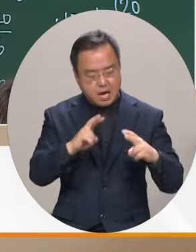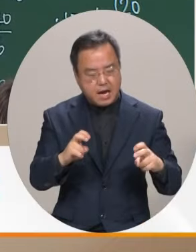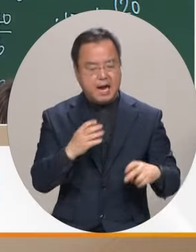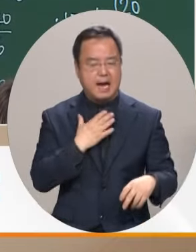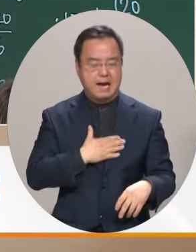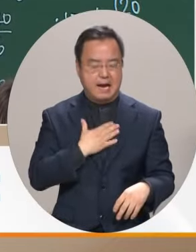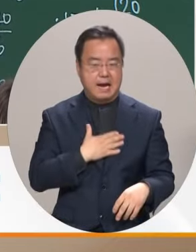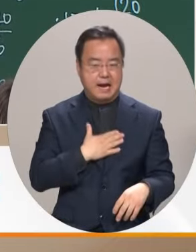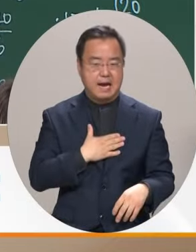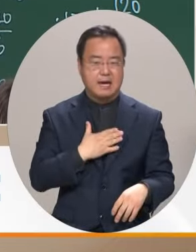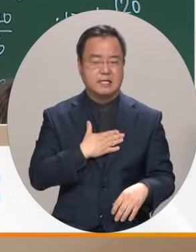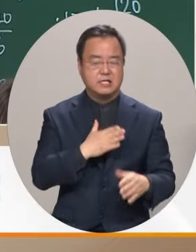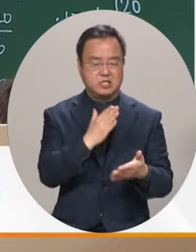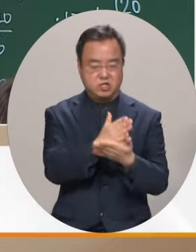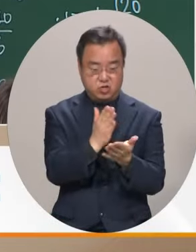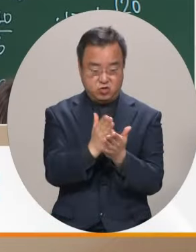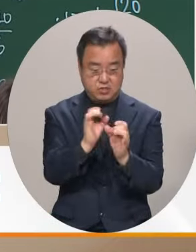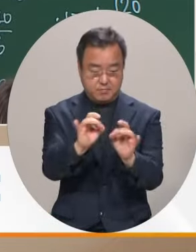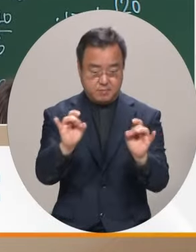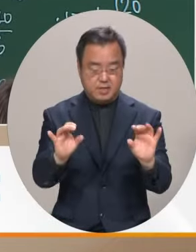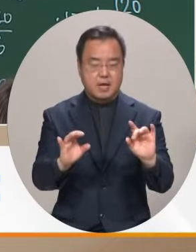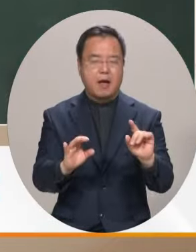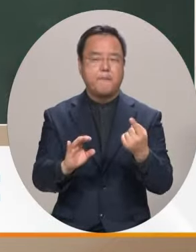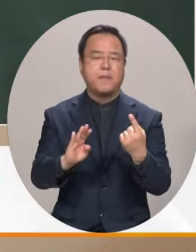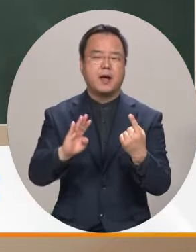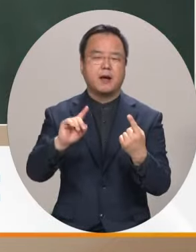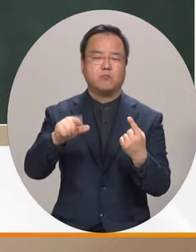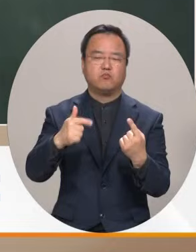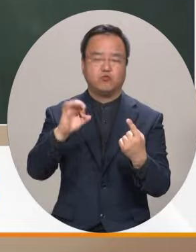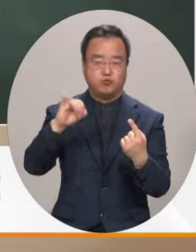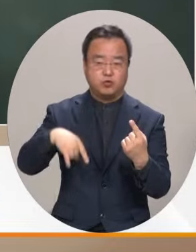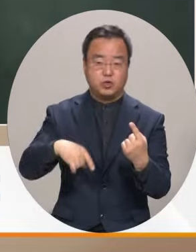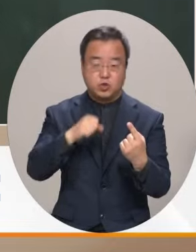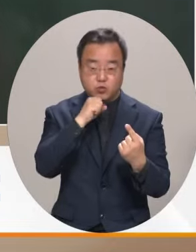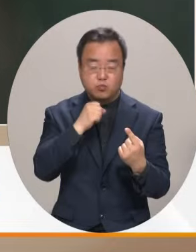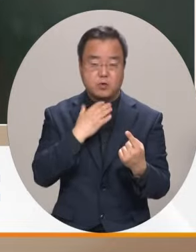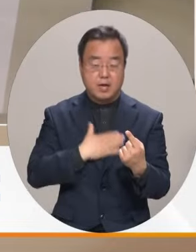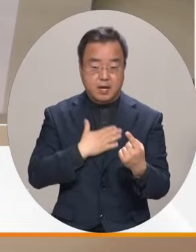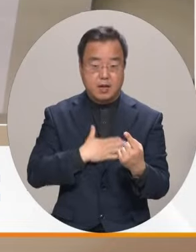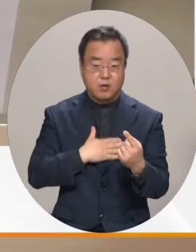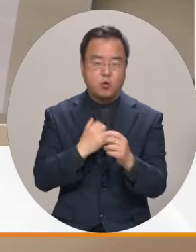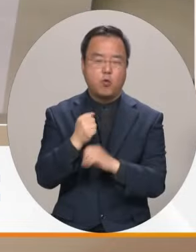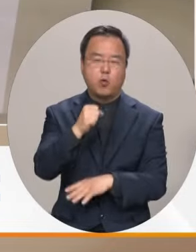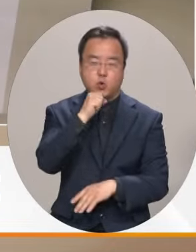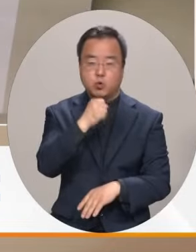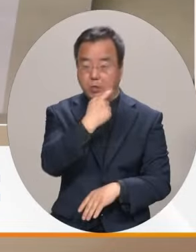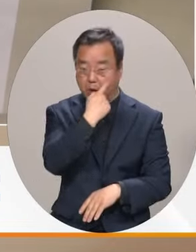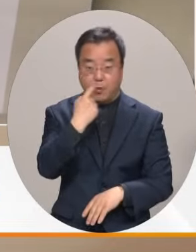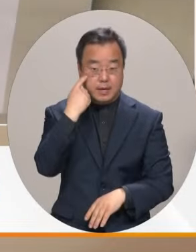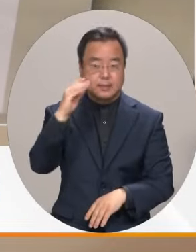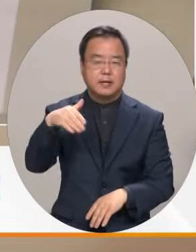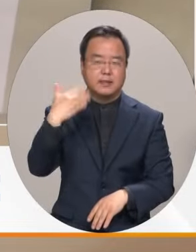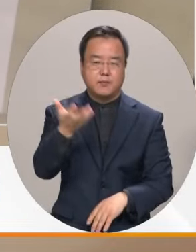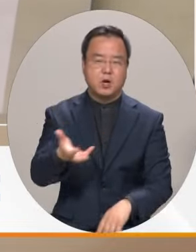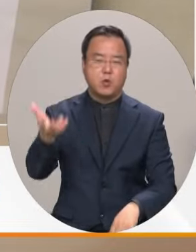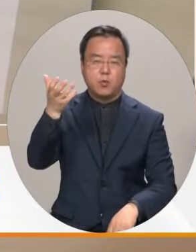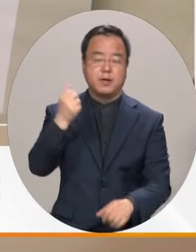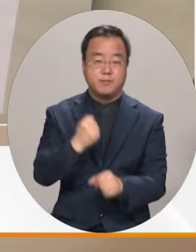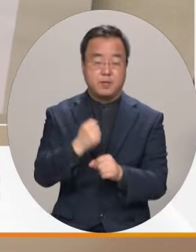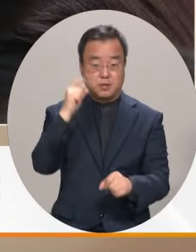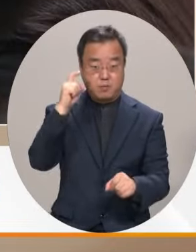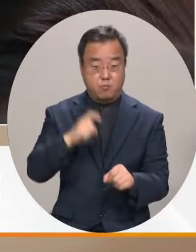영역별 100분위 점수를 확인하고 또 목표로 하는 100분위 점수 만큼의 원점수를 확인하고 올리겠다는 목표